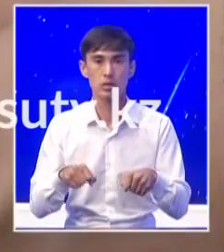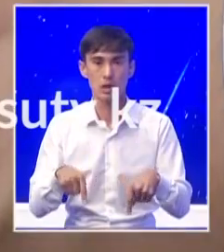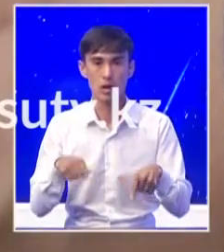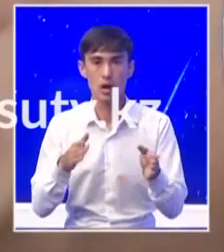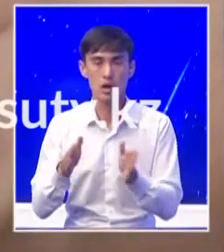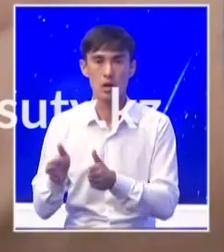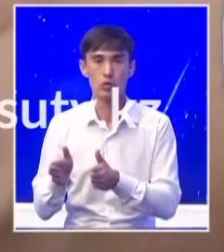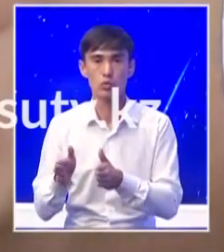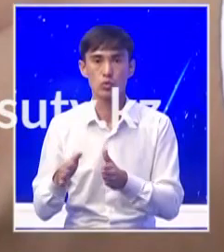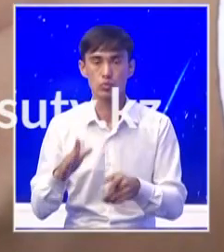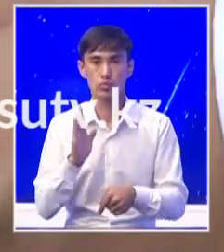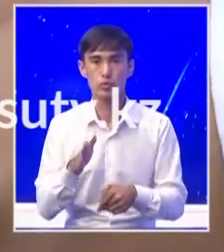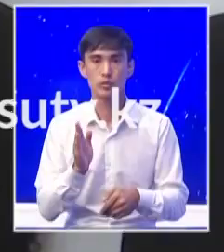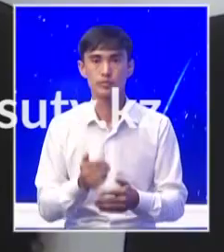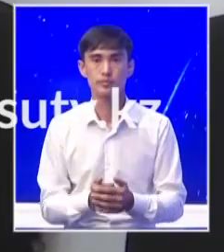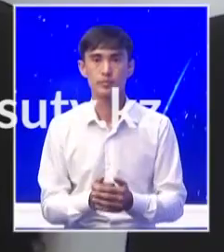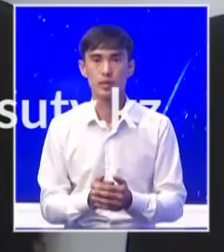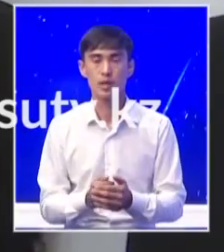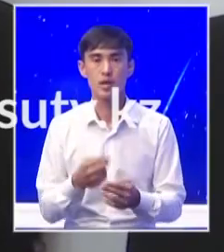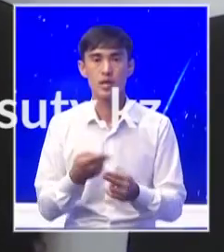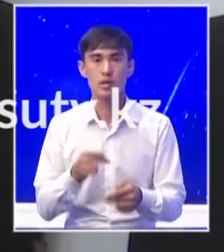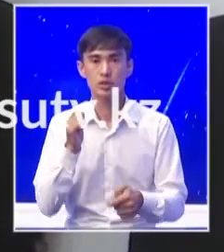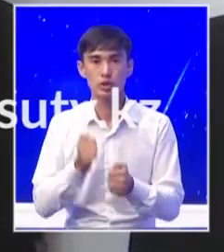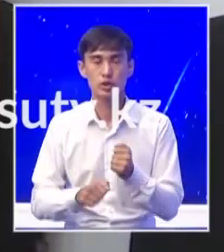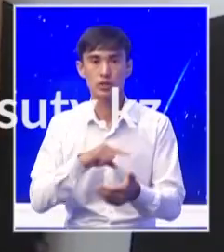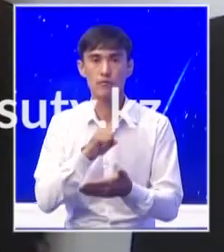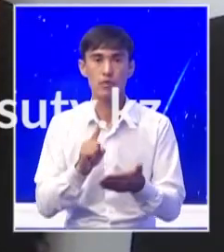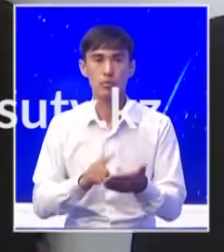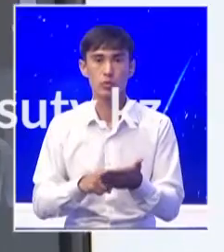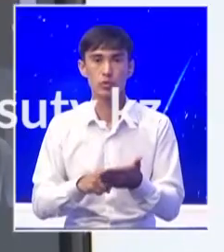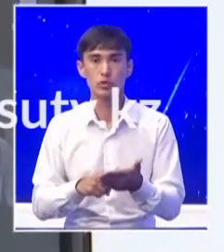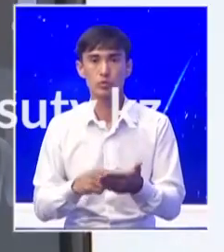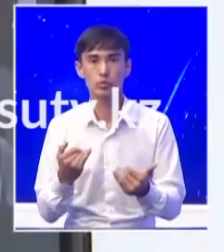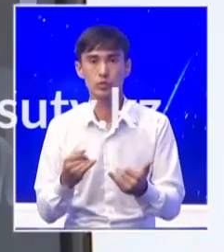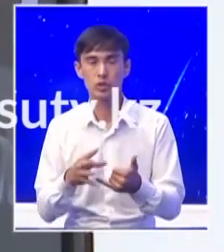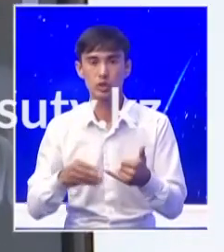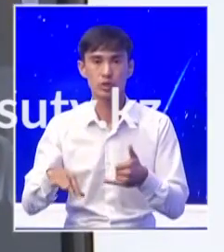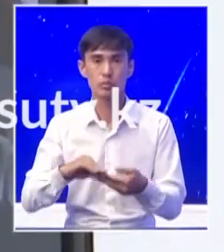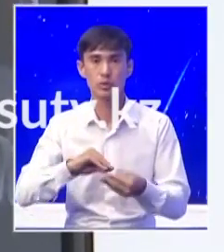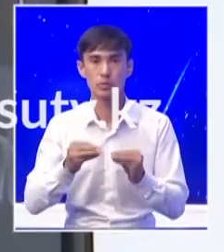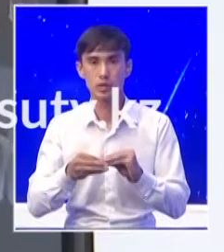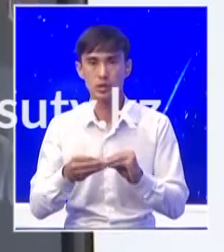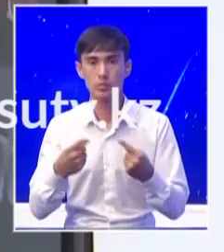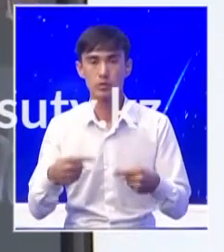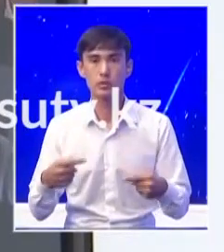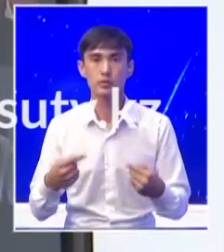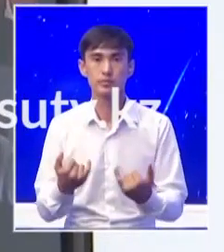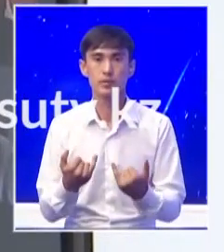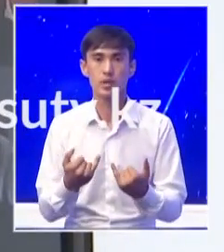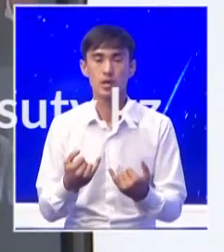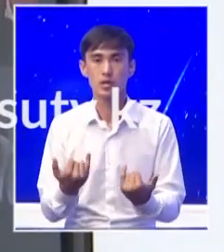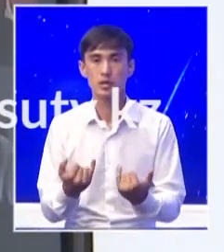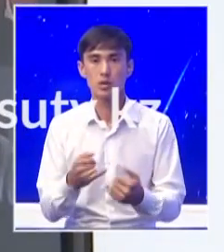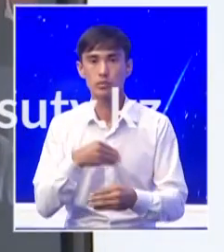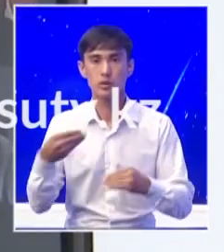бойынша да оң динамика байқалуда. Ең жиі келіп түсетін сұрақтар түкш саласы, жер мәселесі. Сала қызметкерлері бармақ басты көз